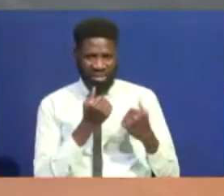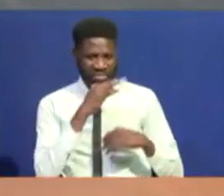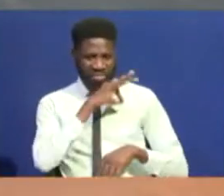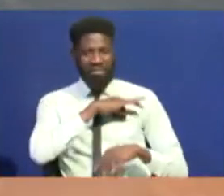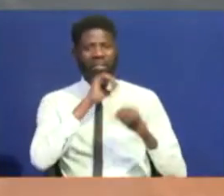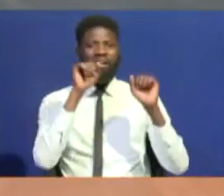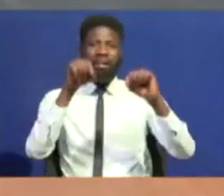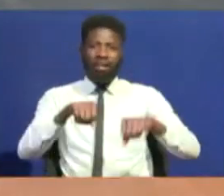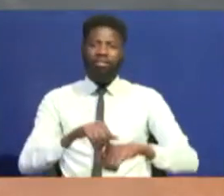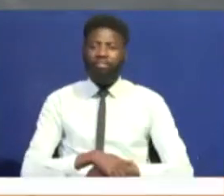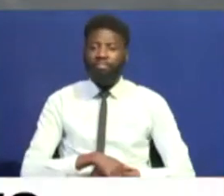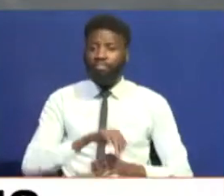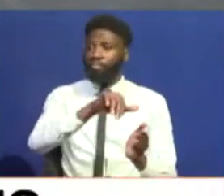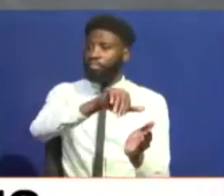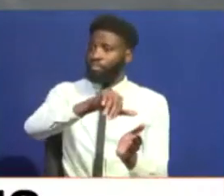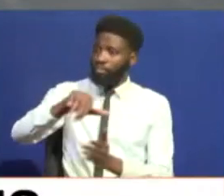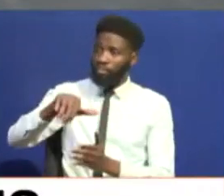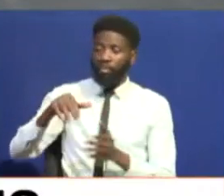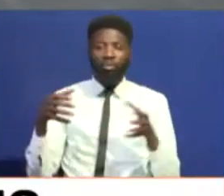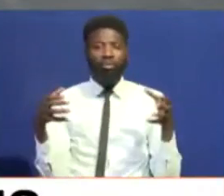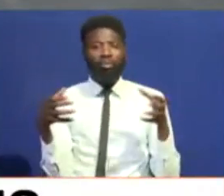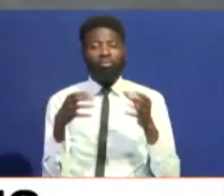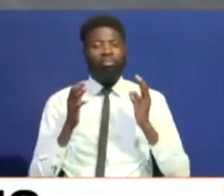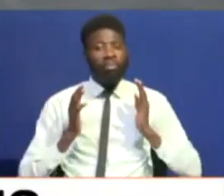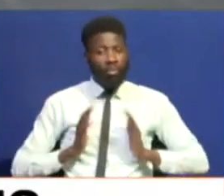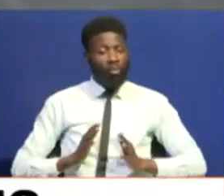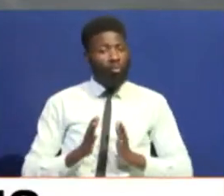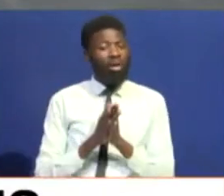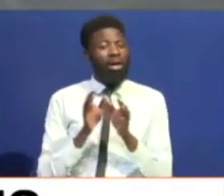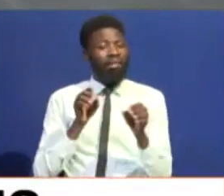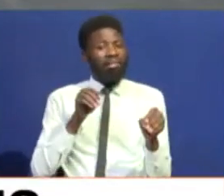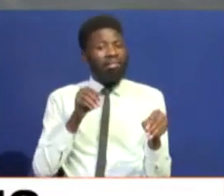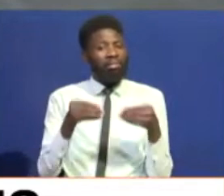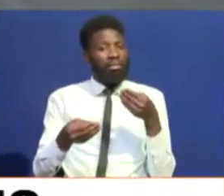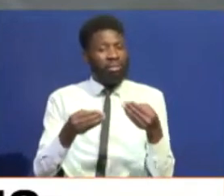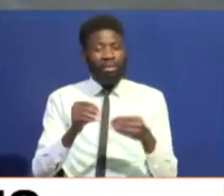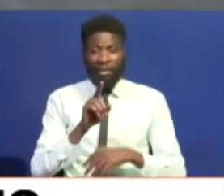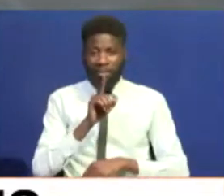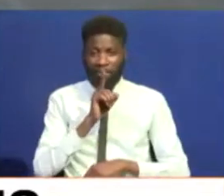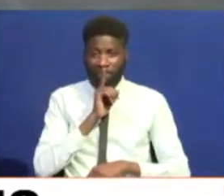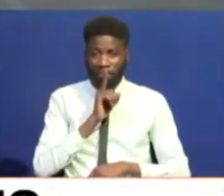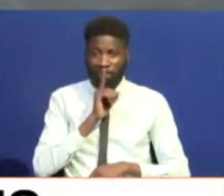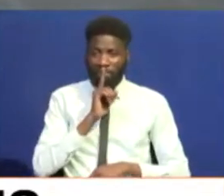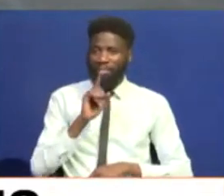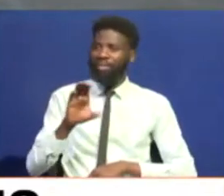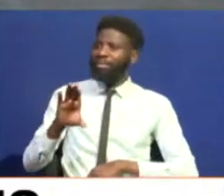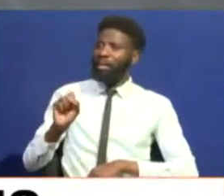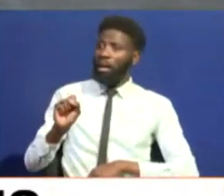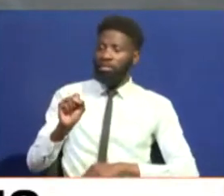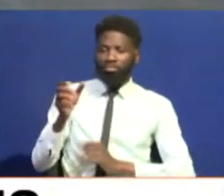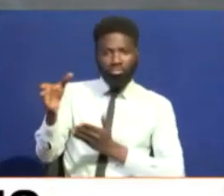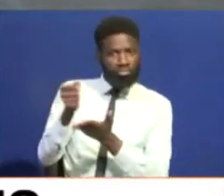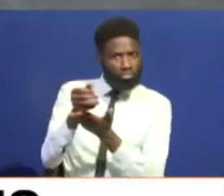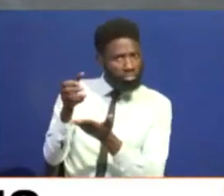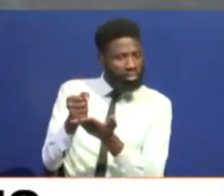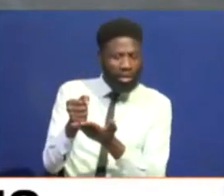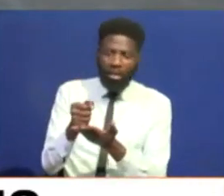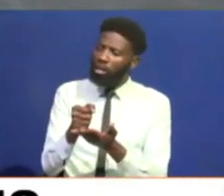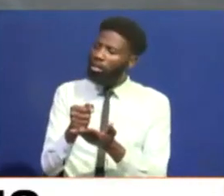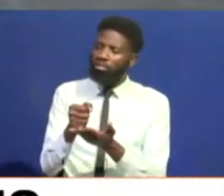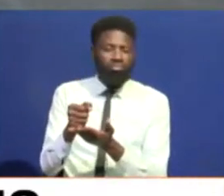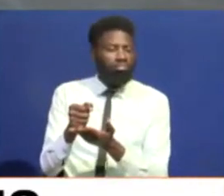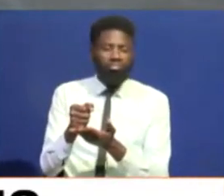And a section of persons with disabilities has expressed reservations with the reconstitution of the cabinet, saying a lot more needs